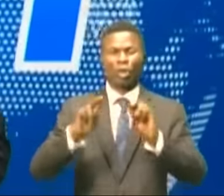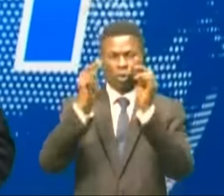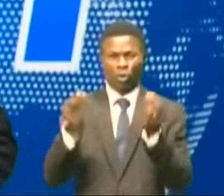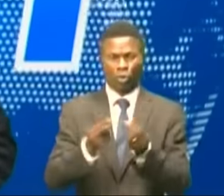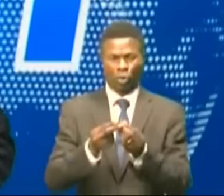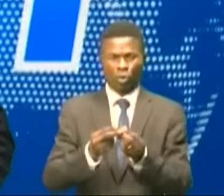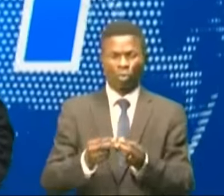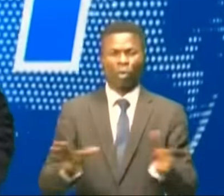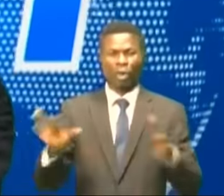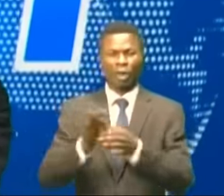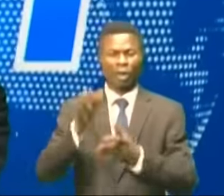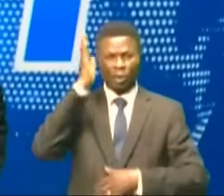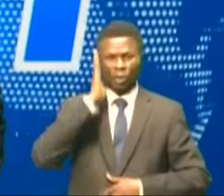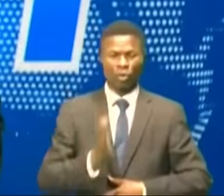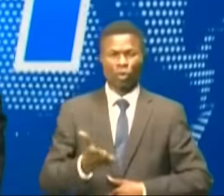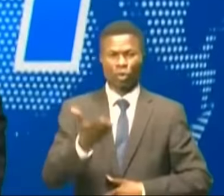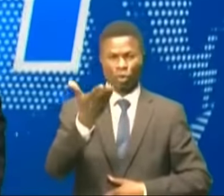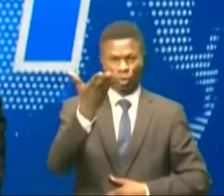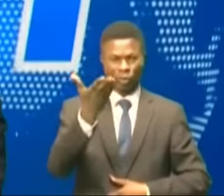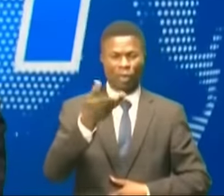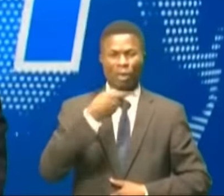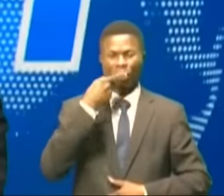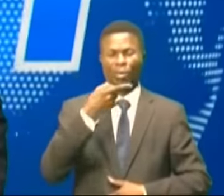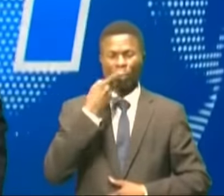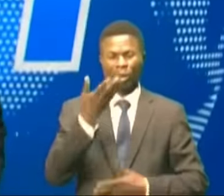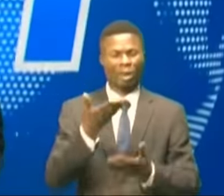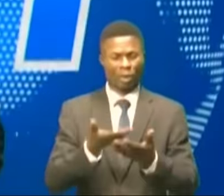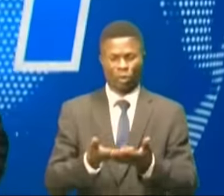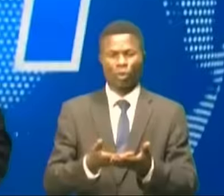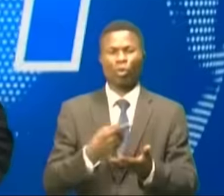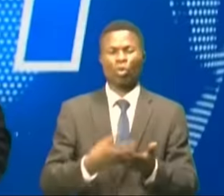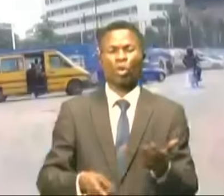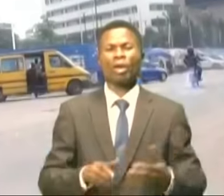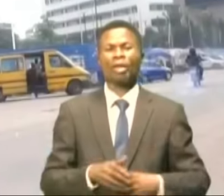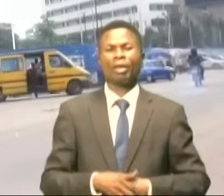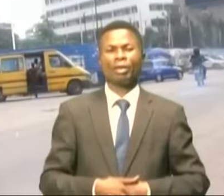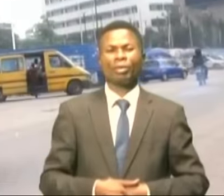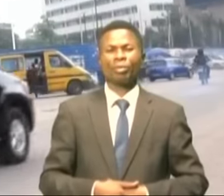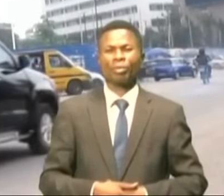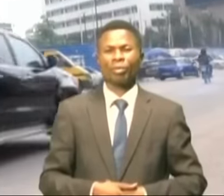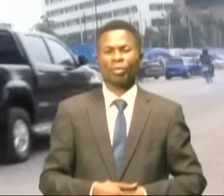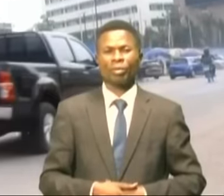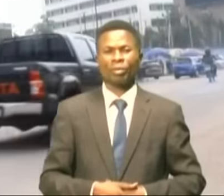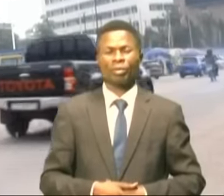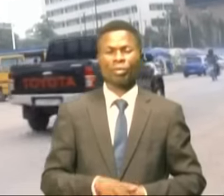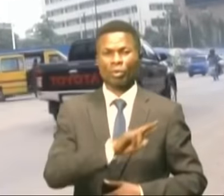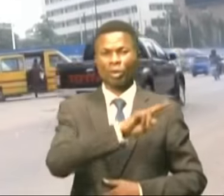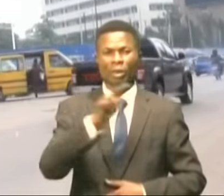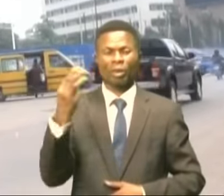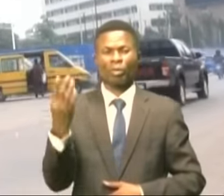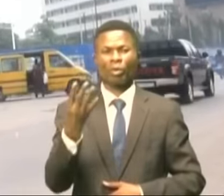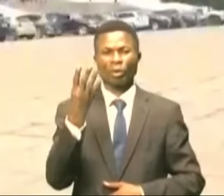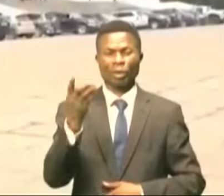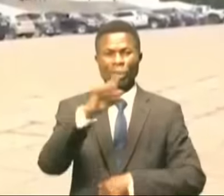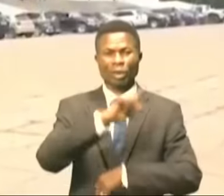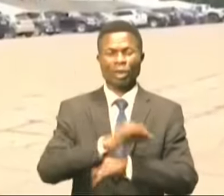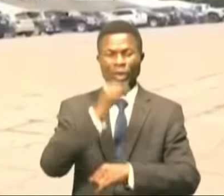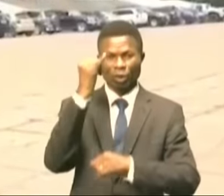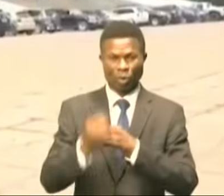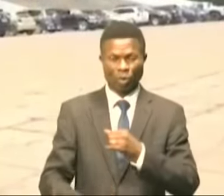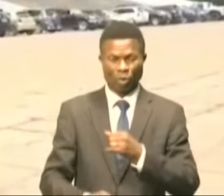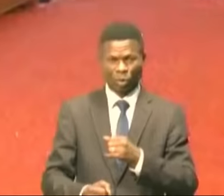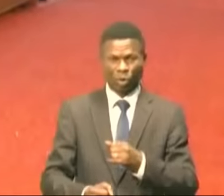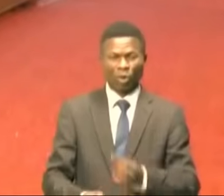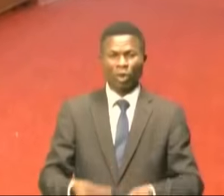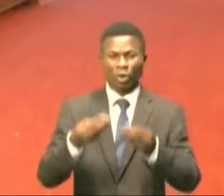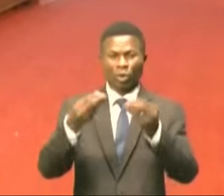cette coalition. Fanny Chimalunga a rencontré certains d'entre eux. 13 mai 2024, dernier jour pour le dépôt des candidatures